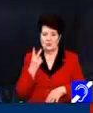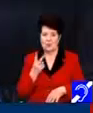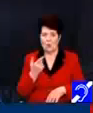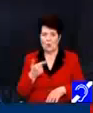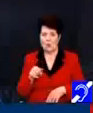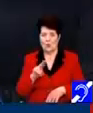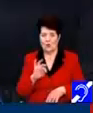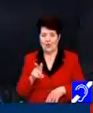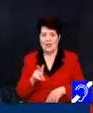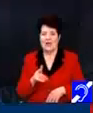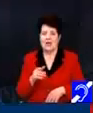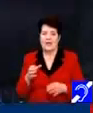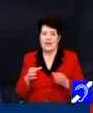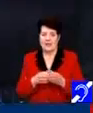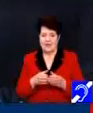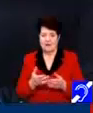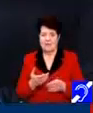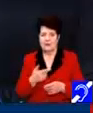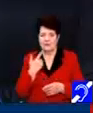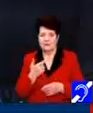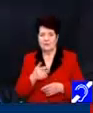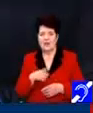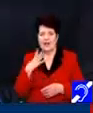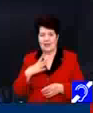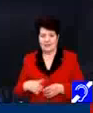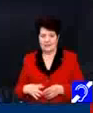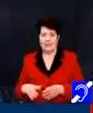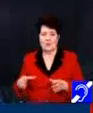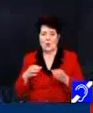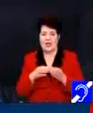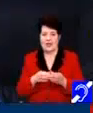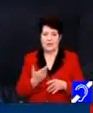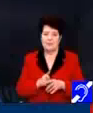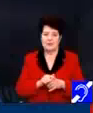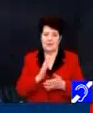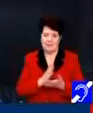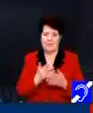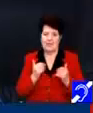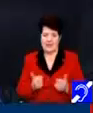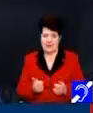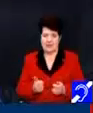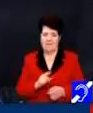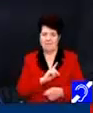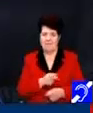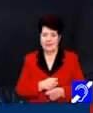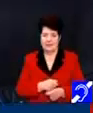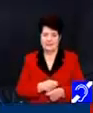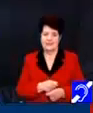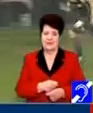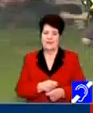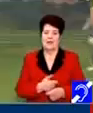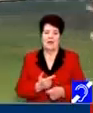goluri, cu toate că echipa celor de la Juventus a rezistat. E o echipă care stă bine din punct de vedere fizic, din punct de